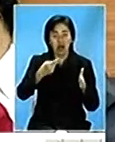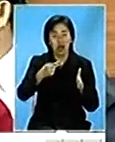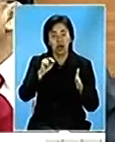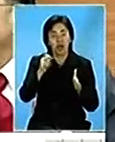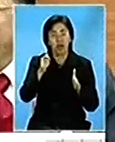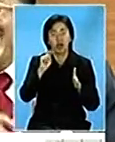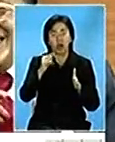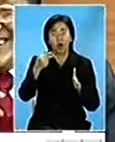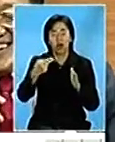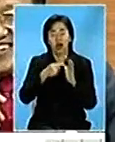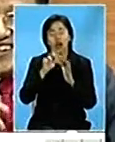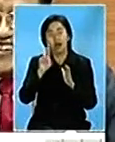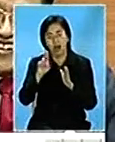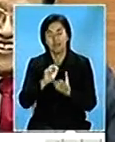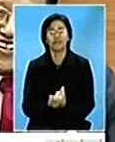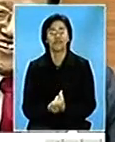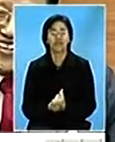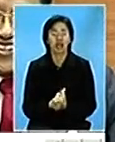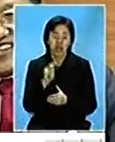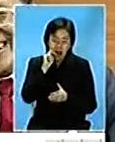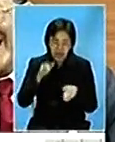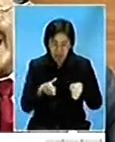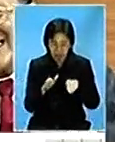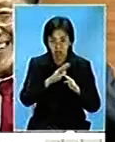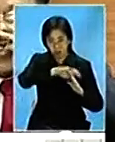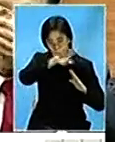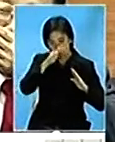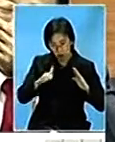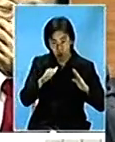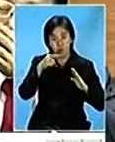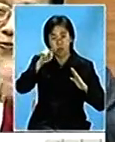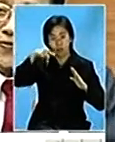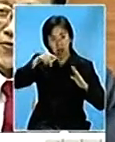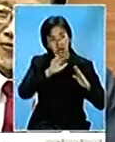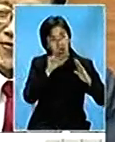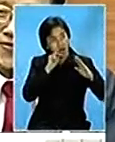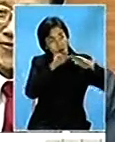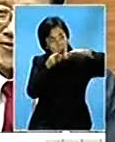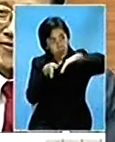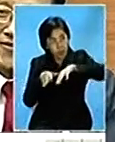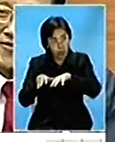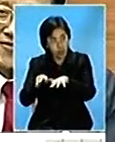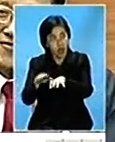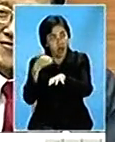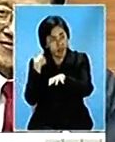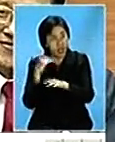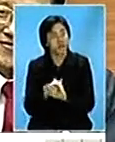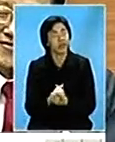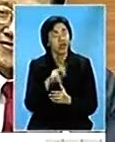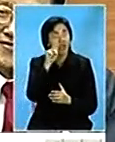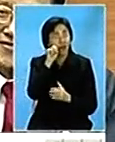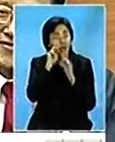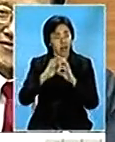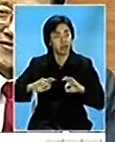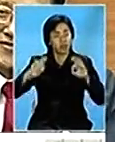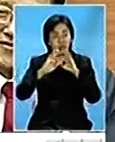นแหล่งน้ำที่สำคัญคือภูพานเพราะนั้นลำน้ำสายใหญ่ๆซึ่งเป็นสายเลือดใหญ่